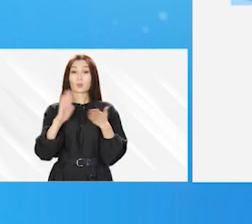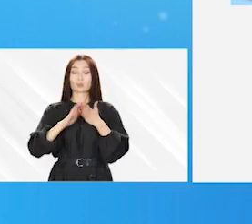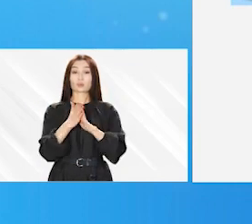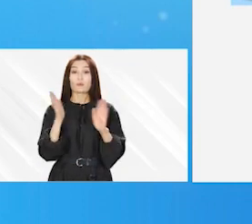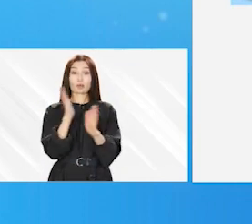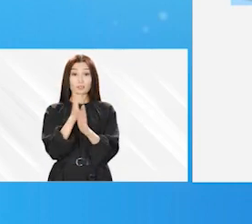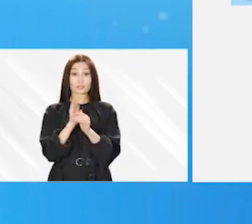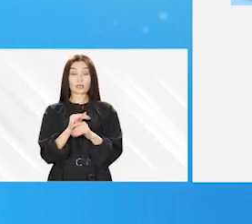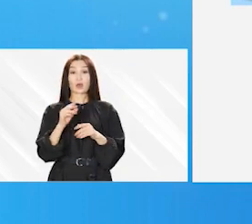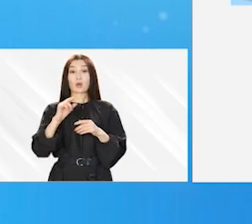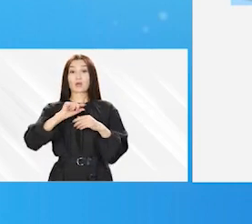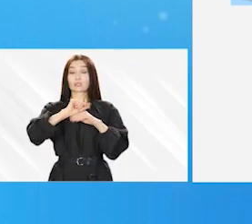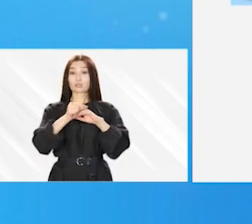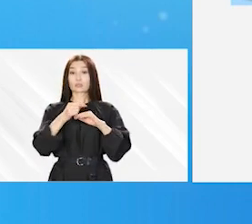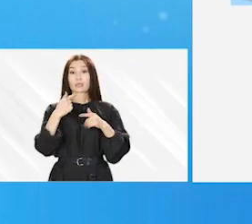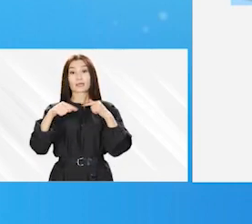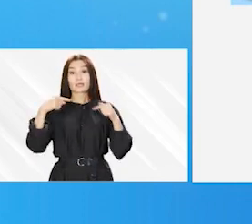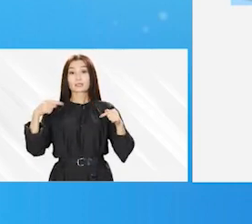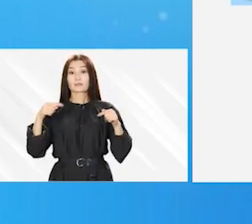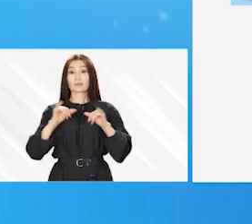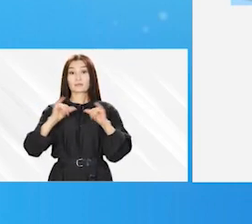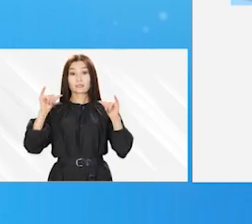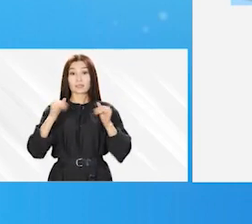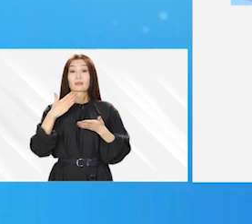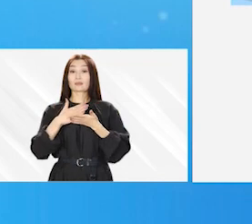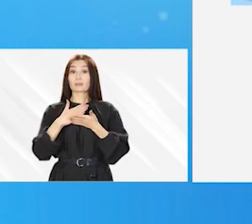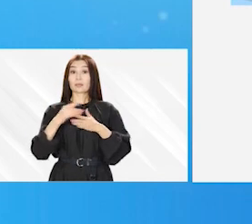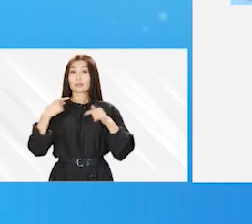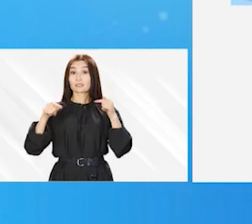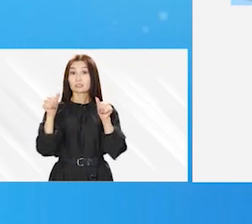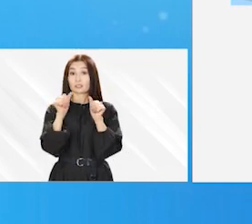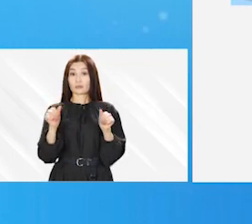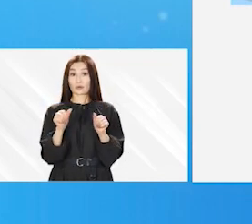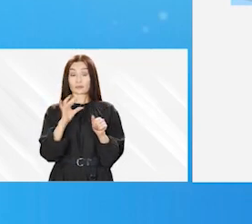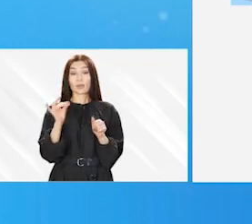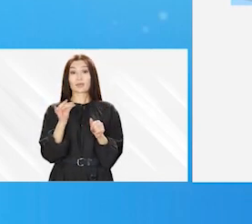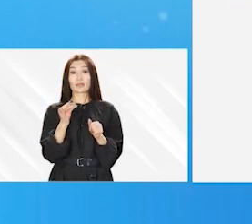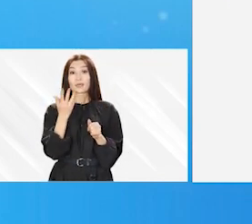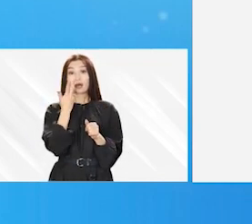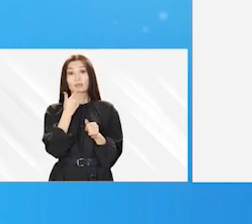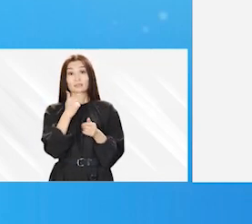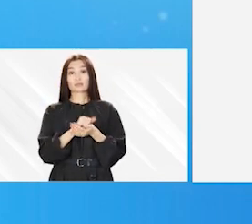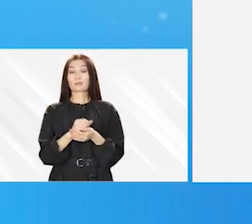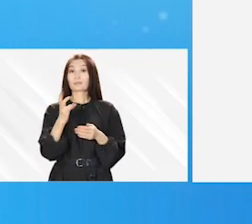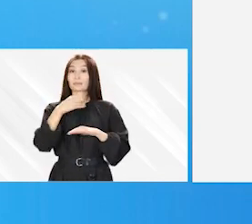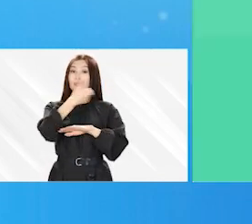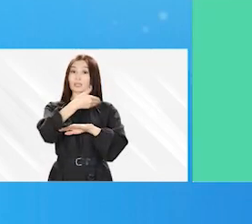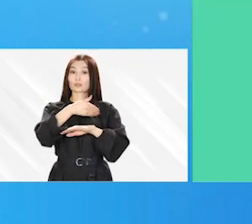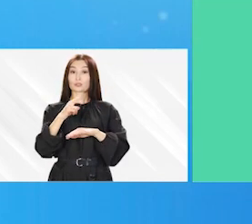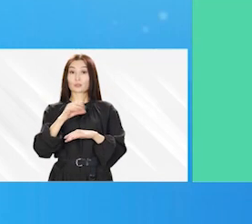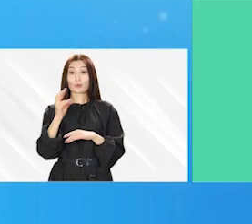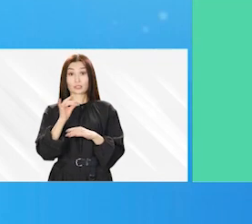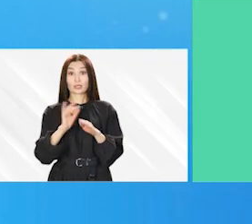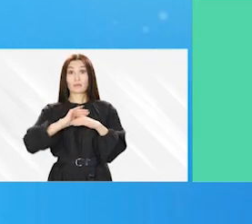почечные чешуи у разных видов растений имеют различную форму и окраску снаружи почка